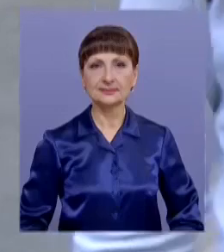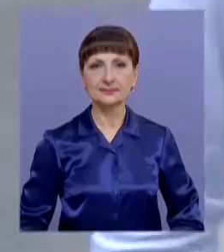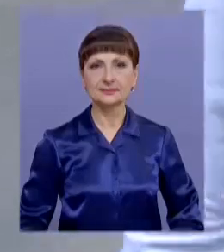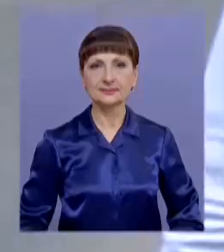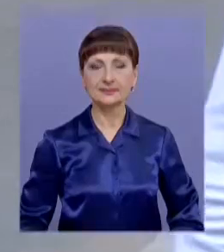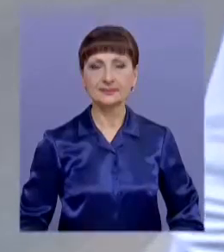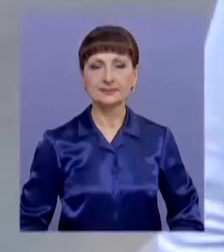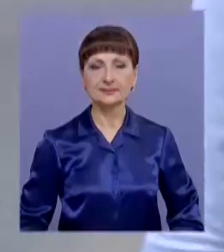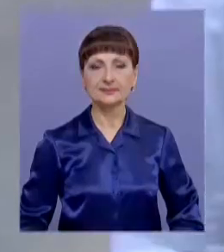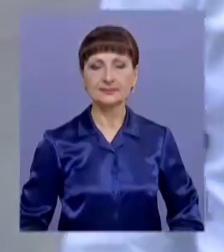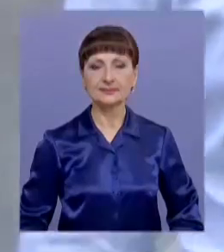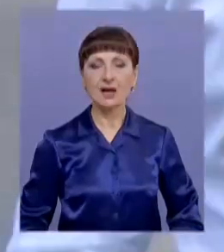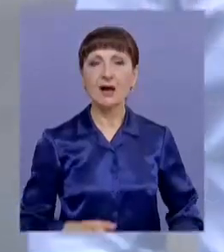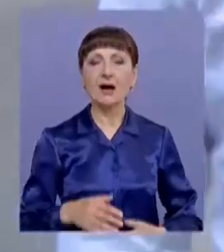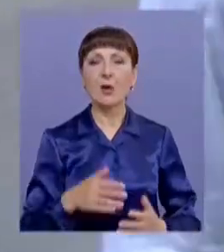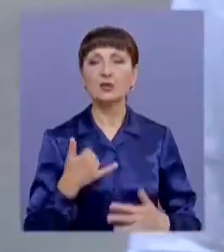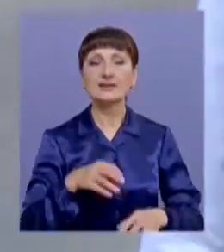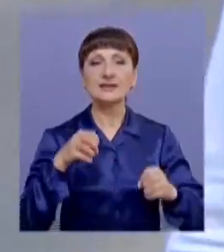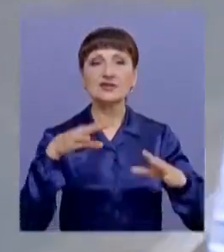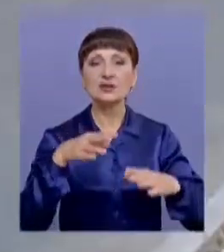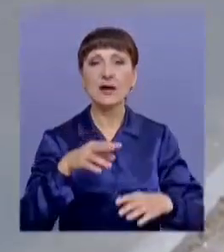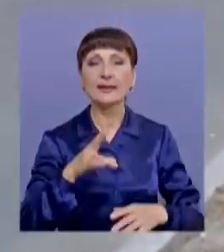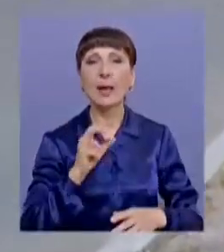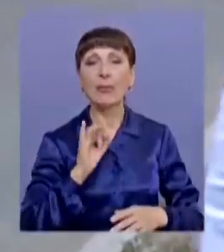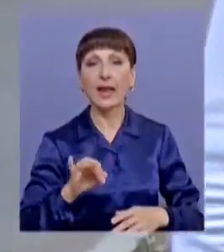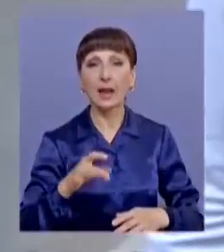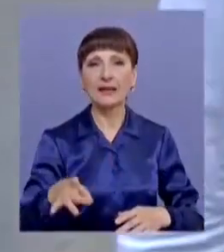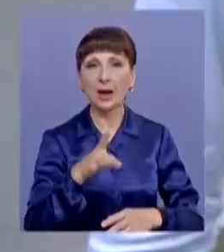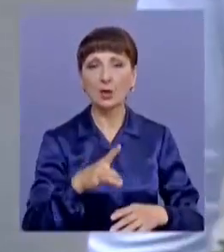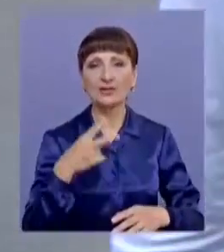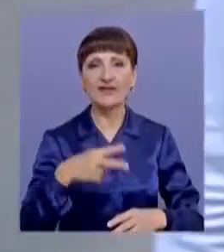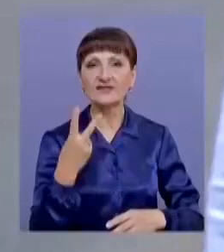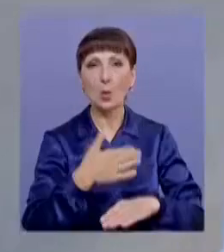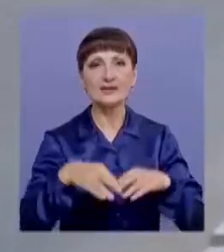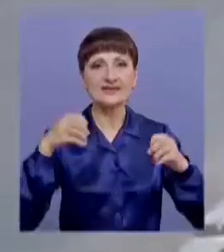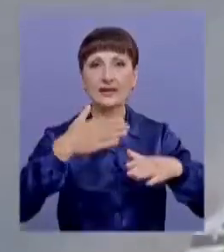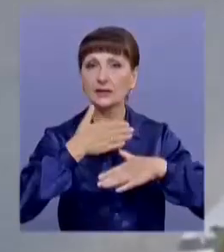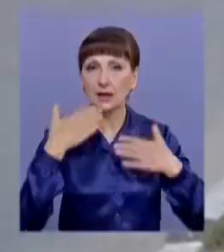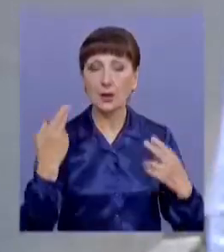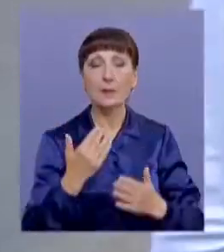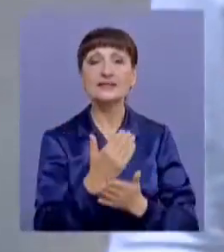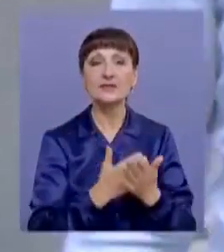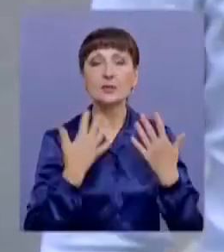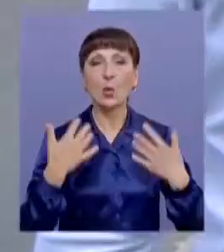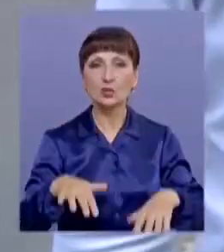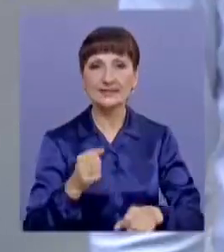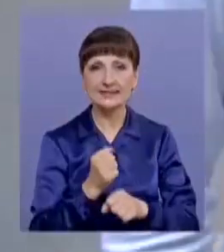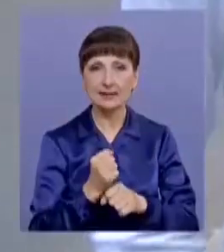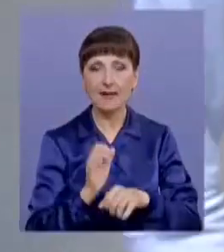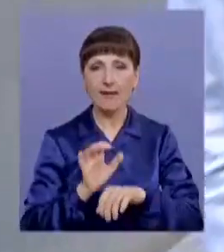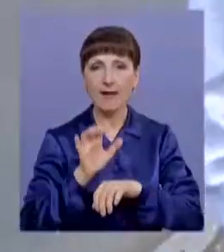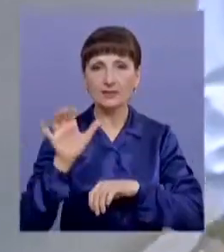В микрорайоне Кемель у нас не освещены, получается, 22 улицы. Мы этот список составили и